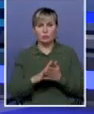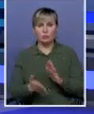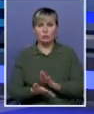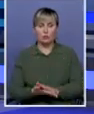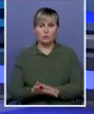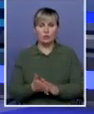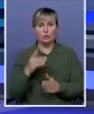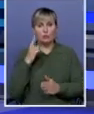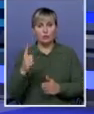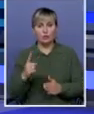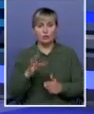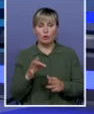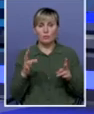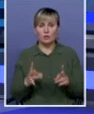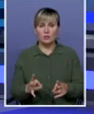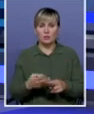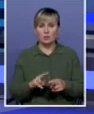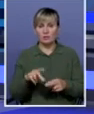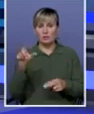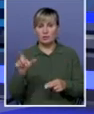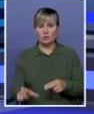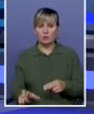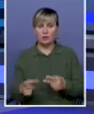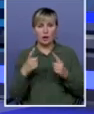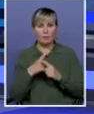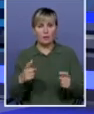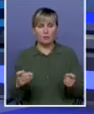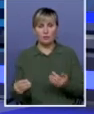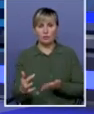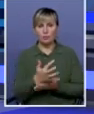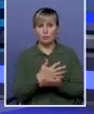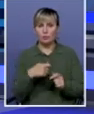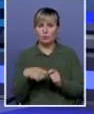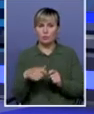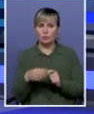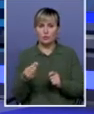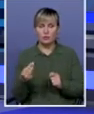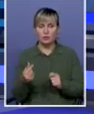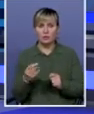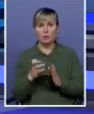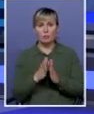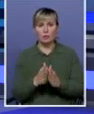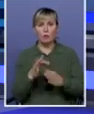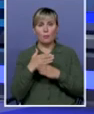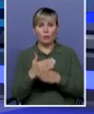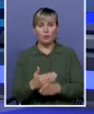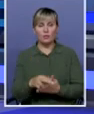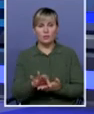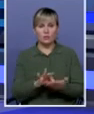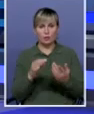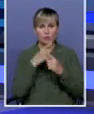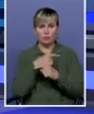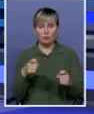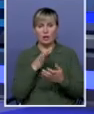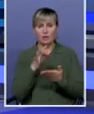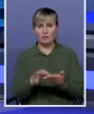условиях. Услышавшие о беде Абдукарима Абдрахманова объявили сбор спонсорских средств. На просьбу о помощи тут же отозвались